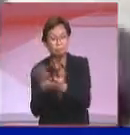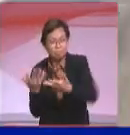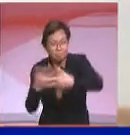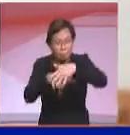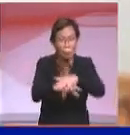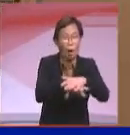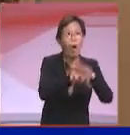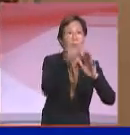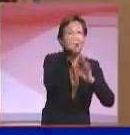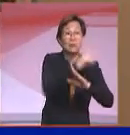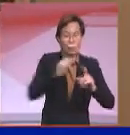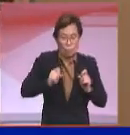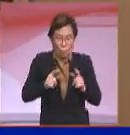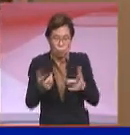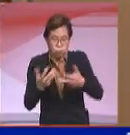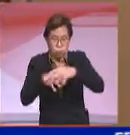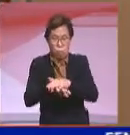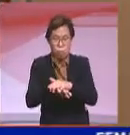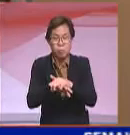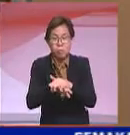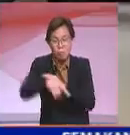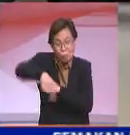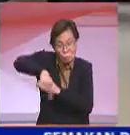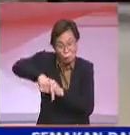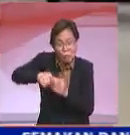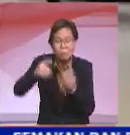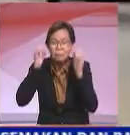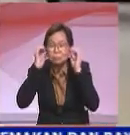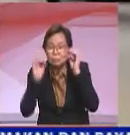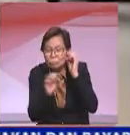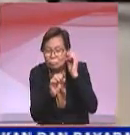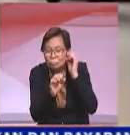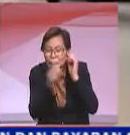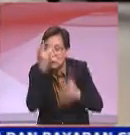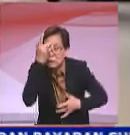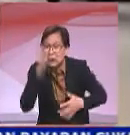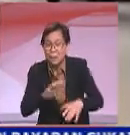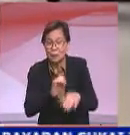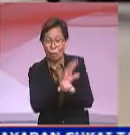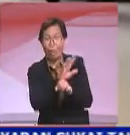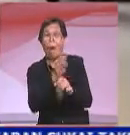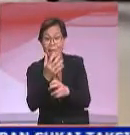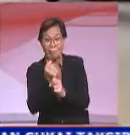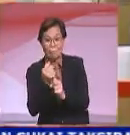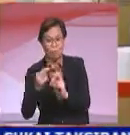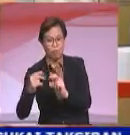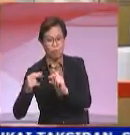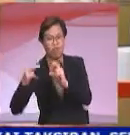kolaborasi itu, kualiti rawatan terhadap pesakit COVID-19 dapat ditingkatkan.